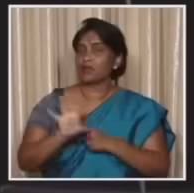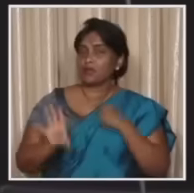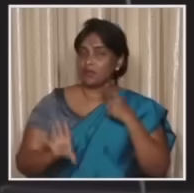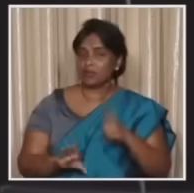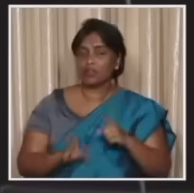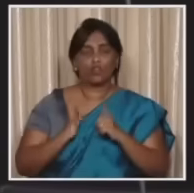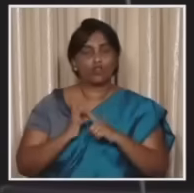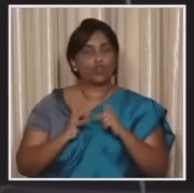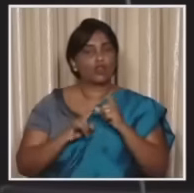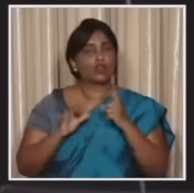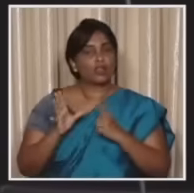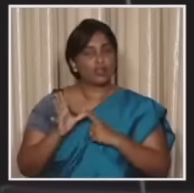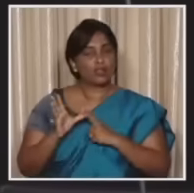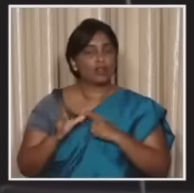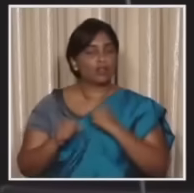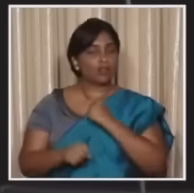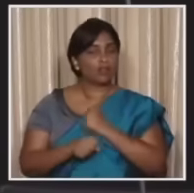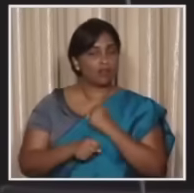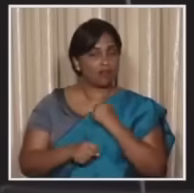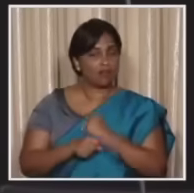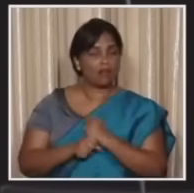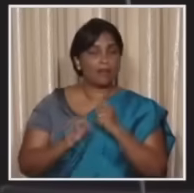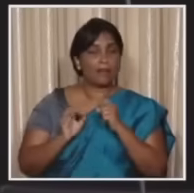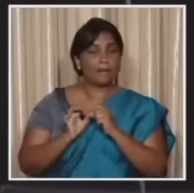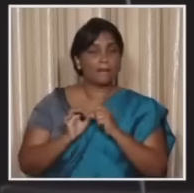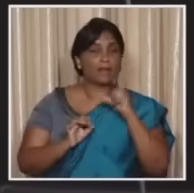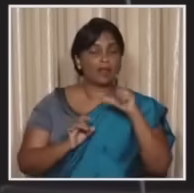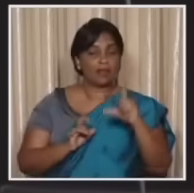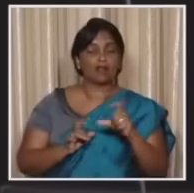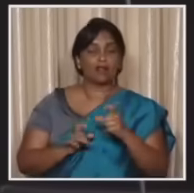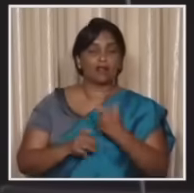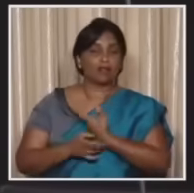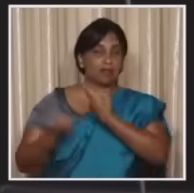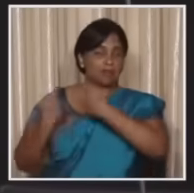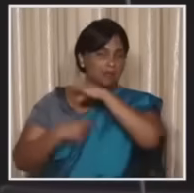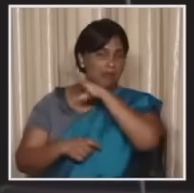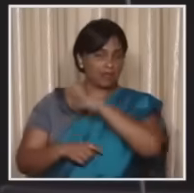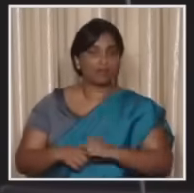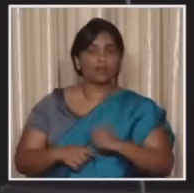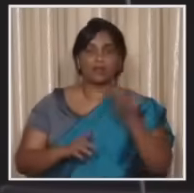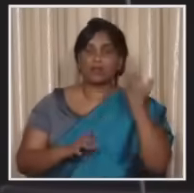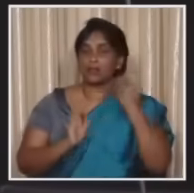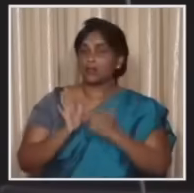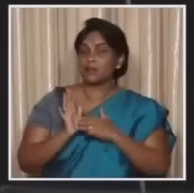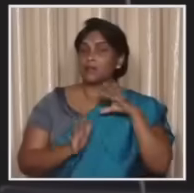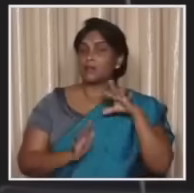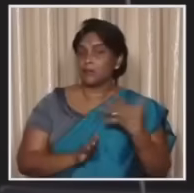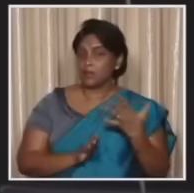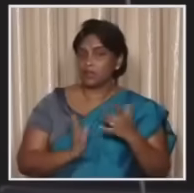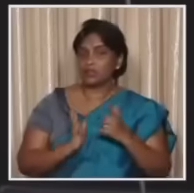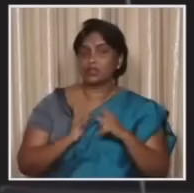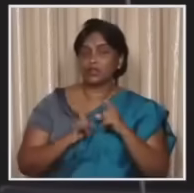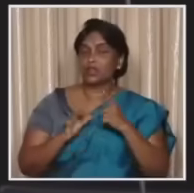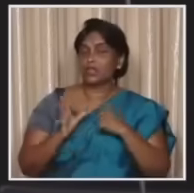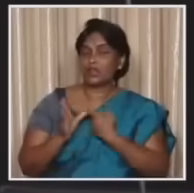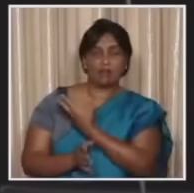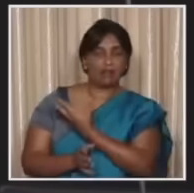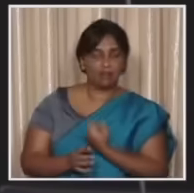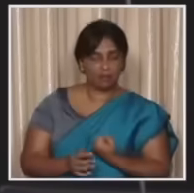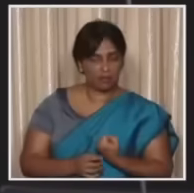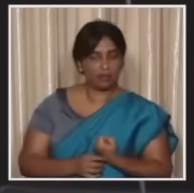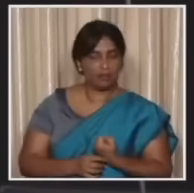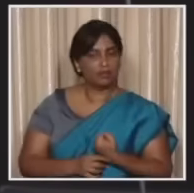මේ අවුරුද්දේ UDA එකෙන් මහා භාණ්ඩාගාරයේ බිලියන 2ක් අනිත් පැතර අරන් තියෙනවා. ගිය අවුරුද්දේ මිලියන 500ක් UDA එකෙන් අරන් තියෙනවා. දැන්